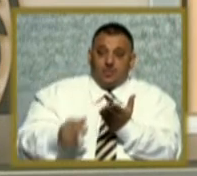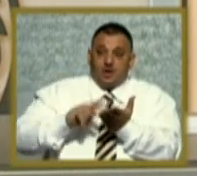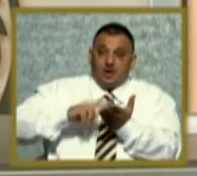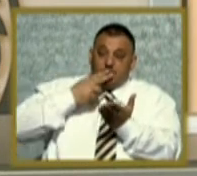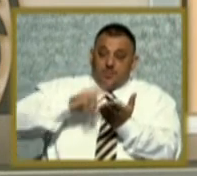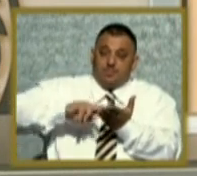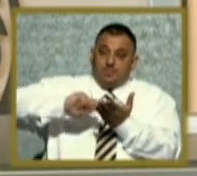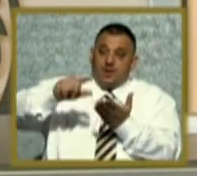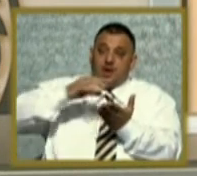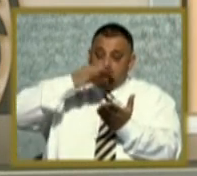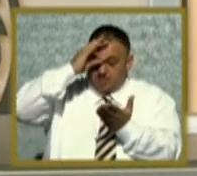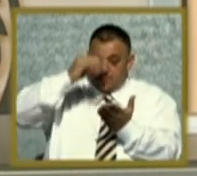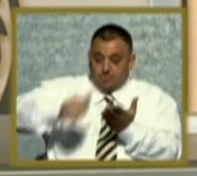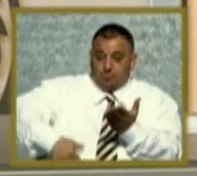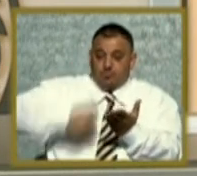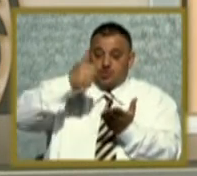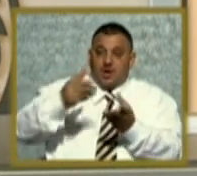وابعث الاسم الفلاني وكذا سيأتيك